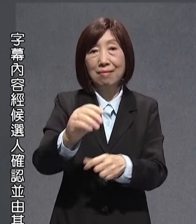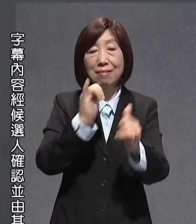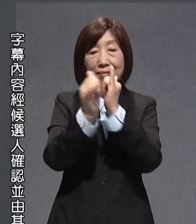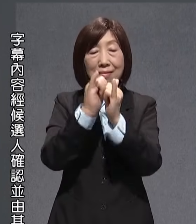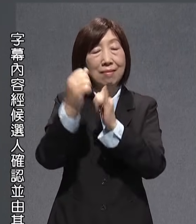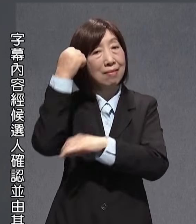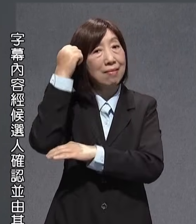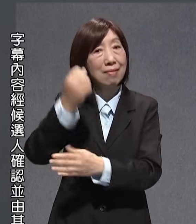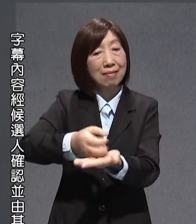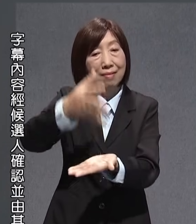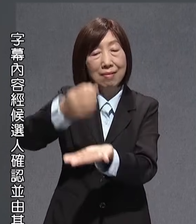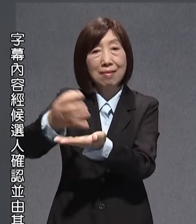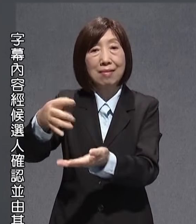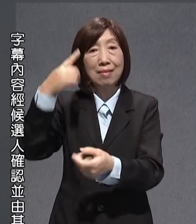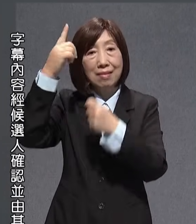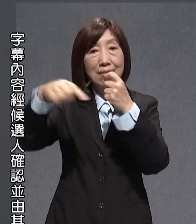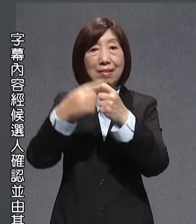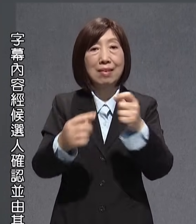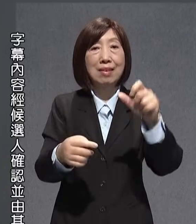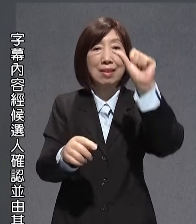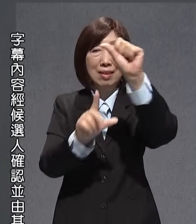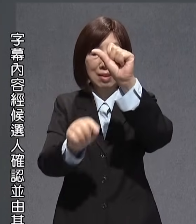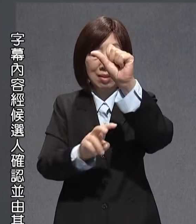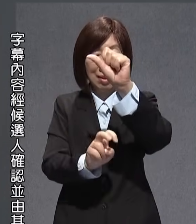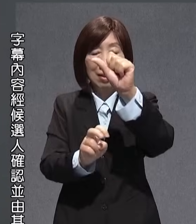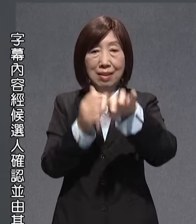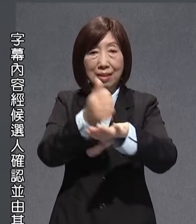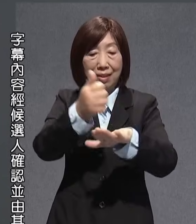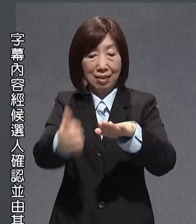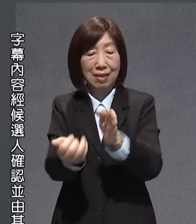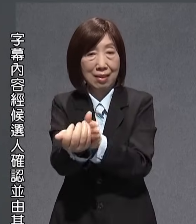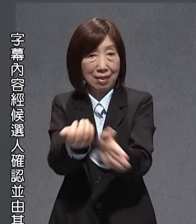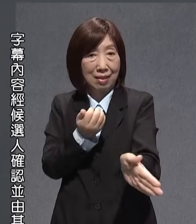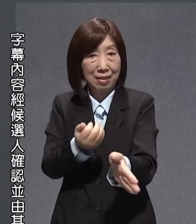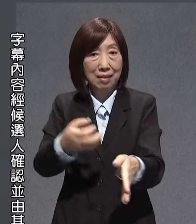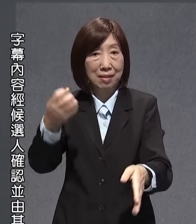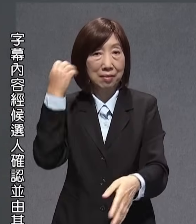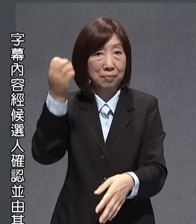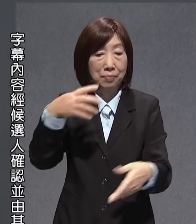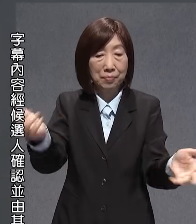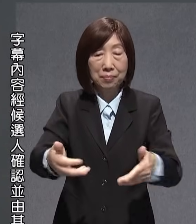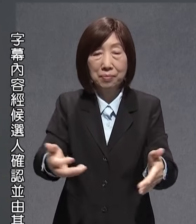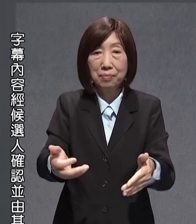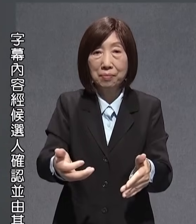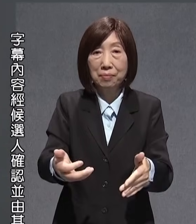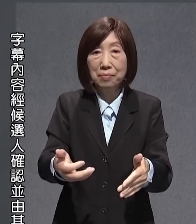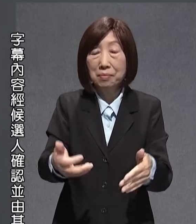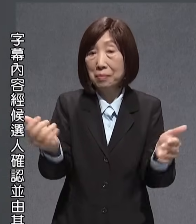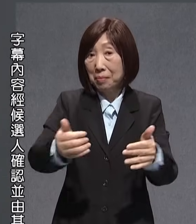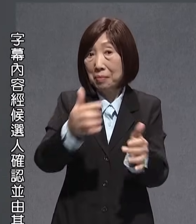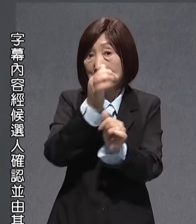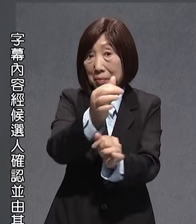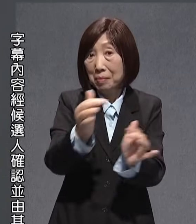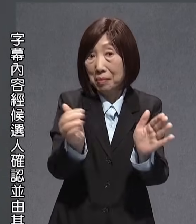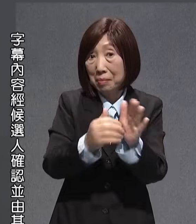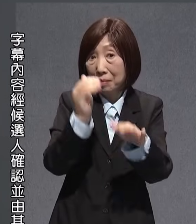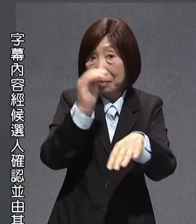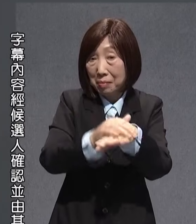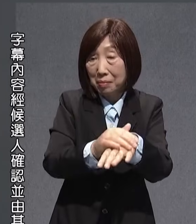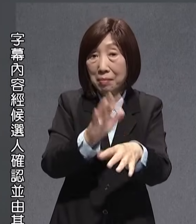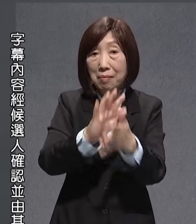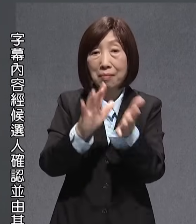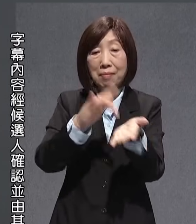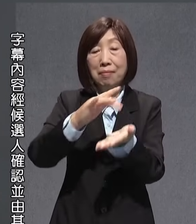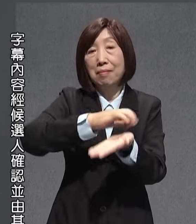宅，在明年520卸任之前，新建的不管是完成或者是已经完成发包，